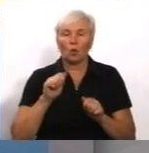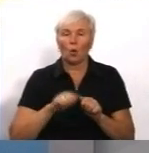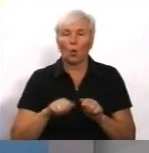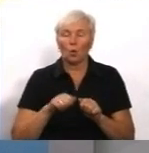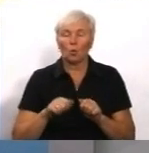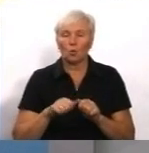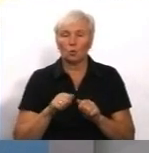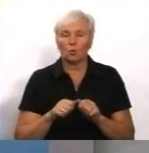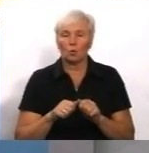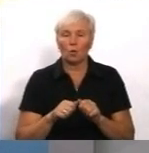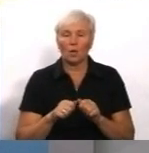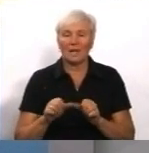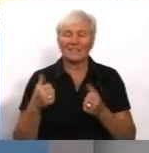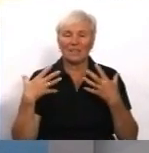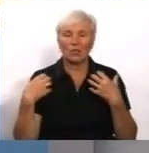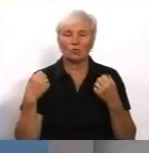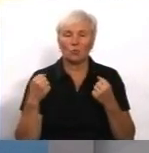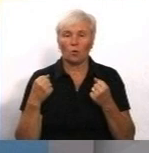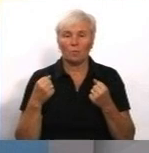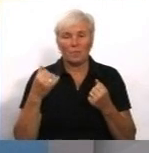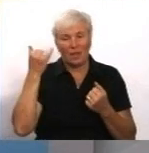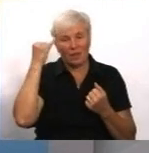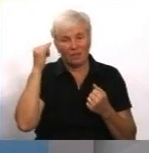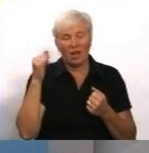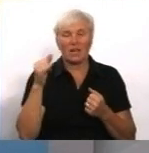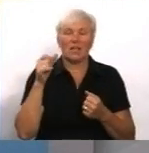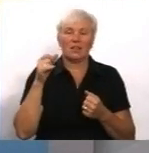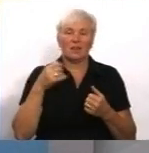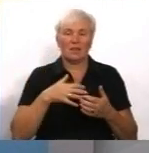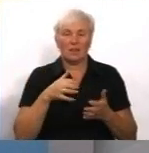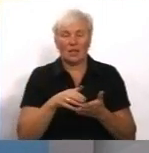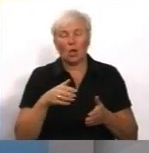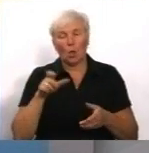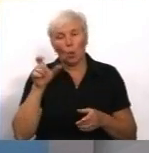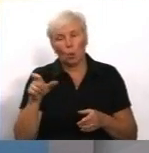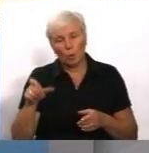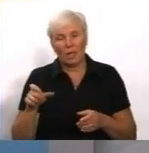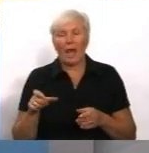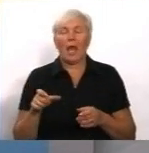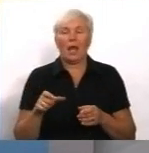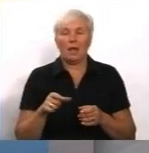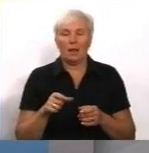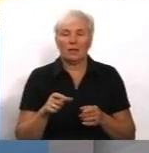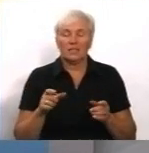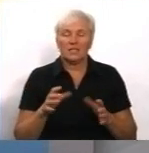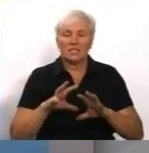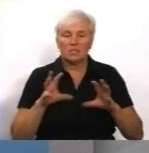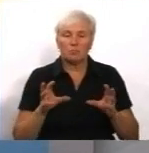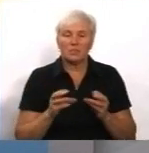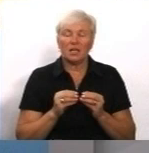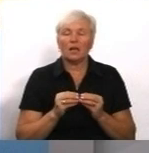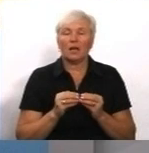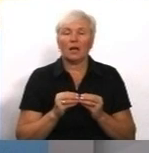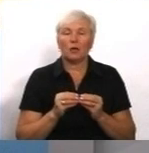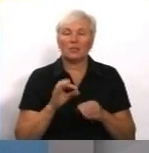нагляд за здоров'ям як тварин, так і людей в частині захворювань спільних для тварин і людей,